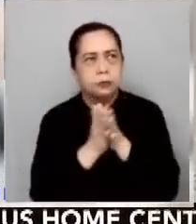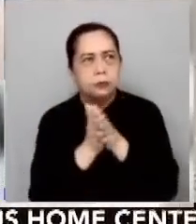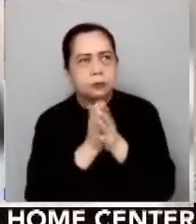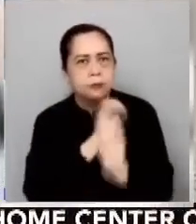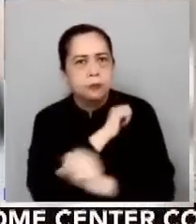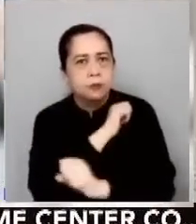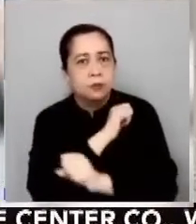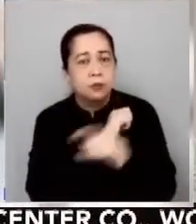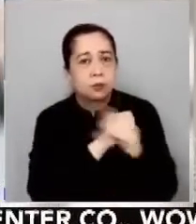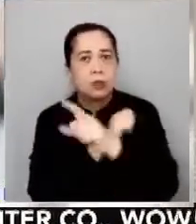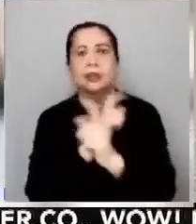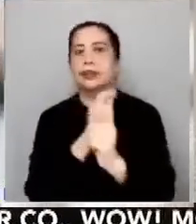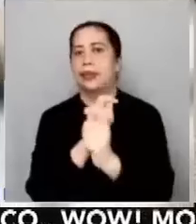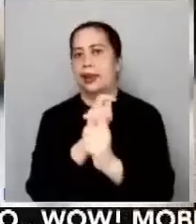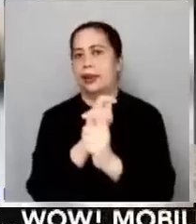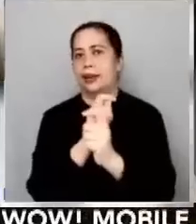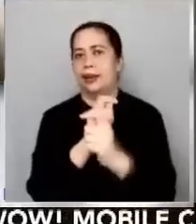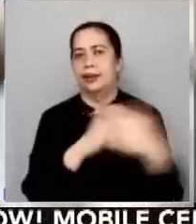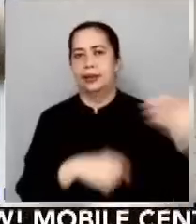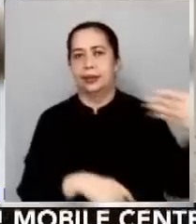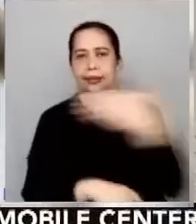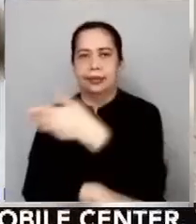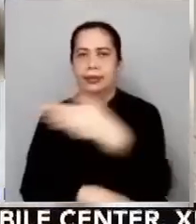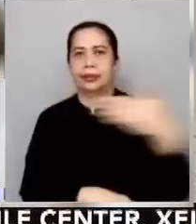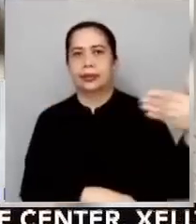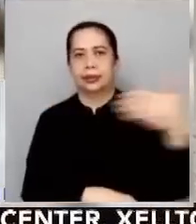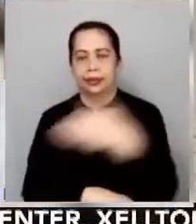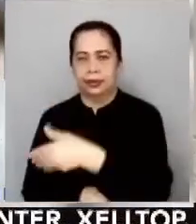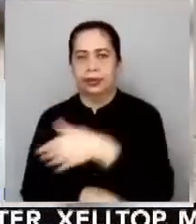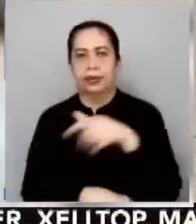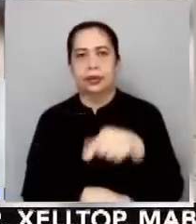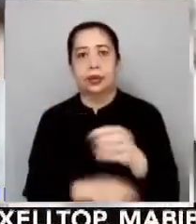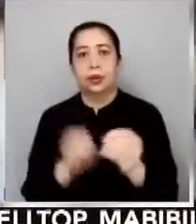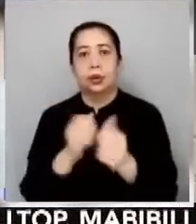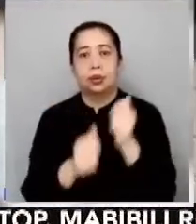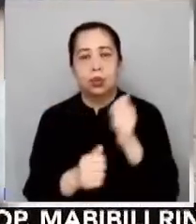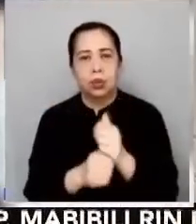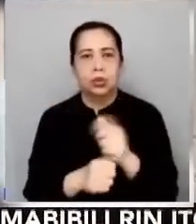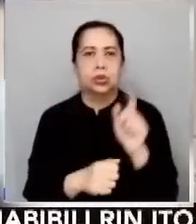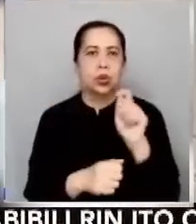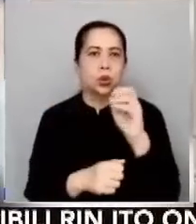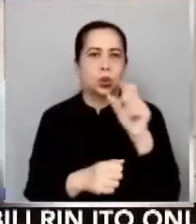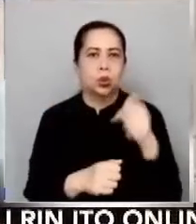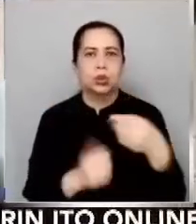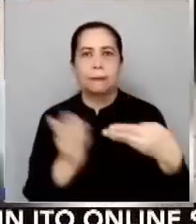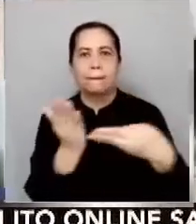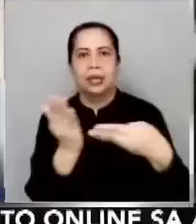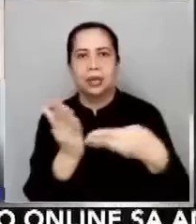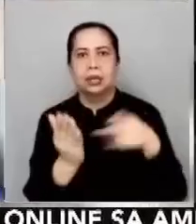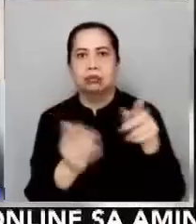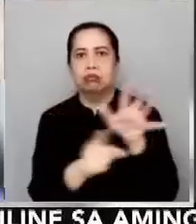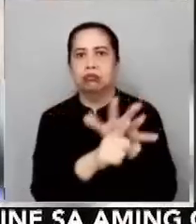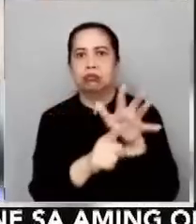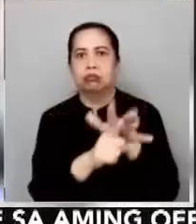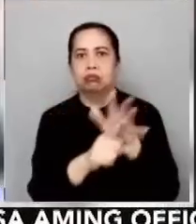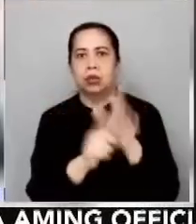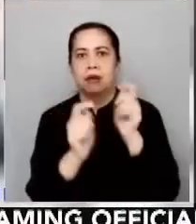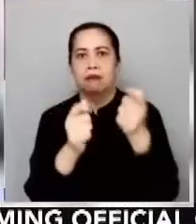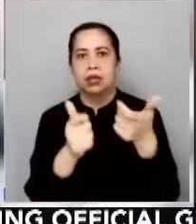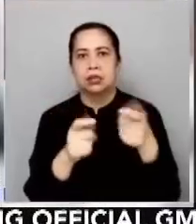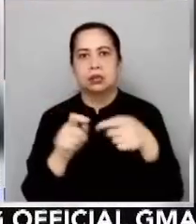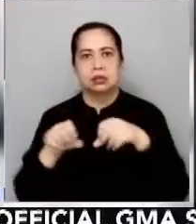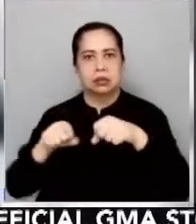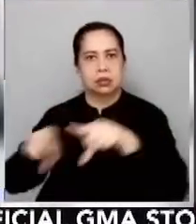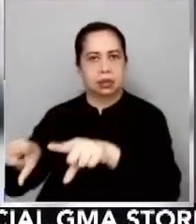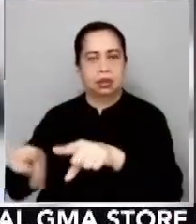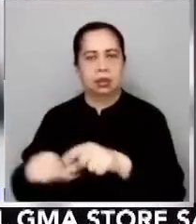mga truck na dumadaan dito sa Mel Lopez Boulevard ay mga tools at baterya. Yan daw kasi yung mga mabilis maibenta. Mga